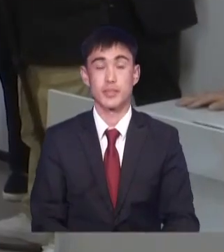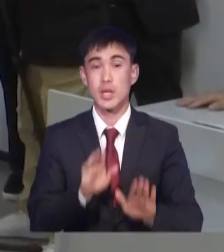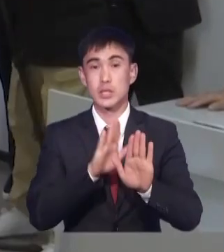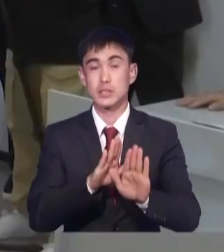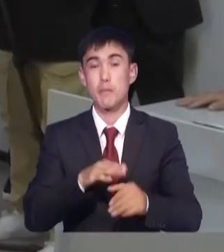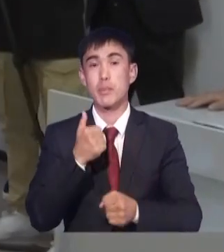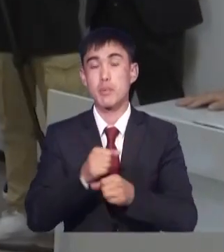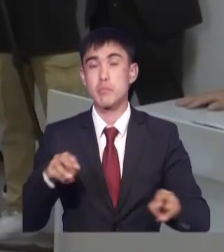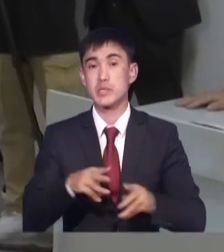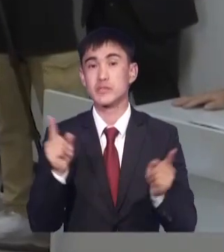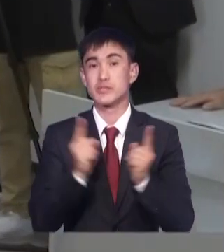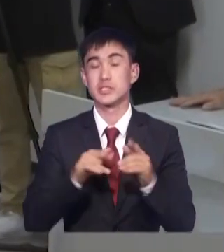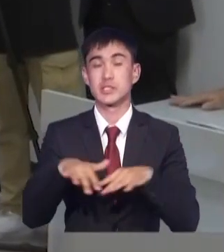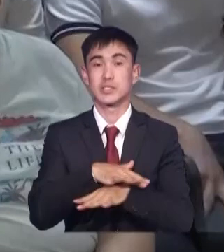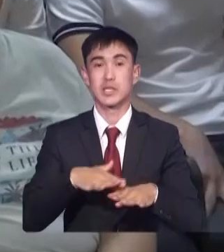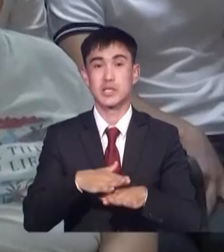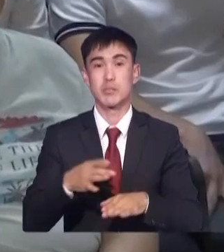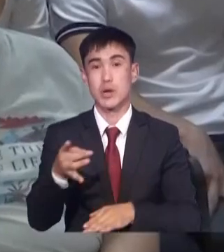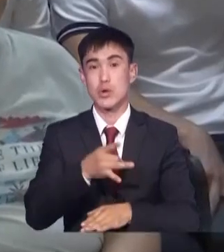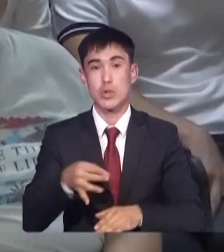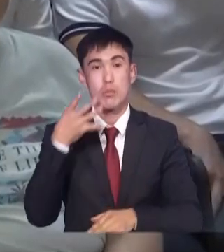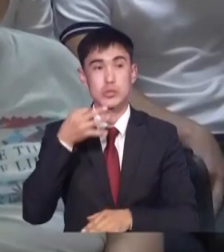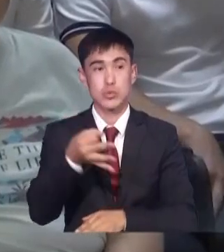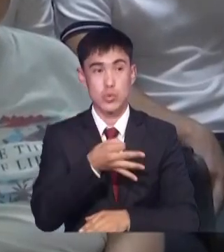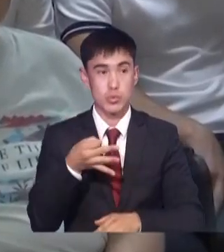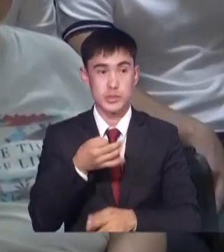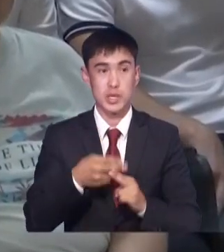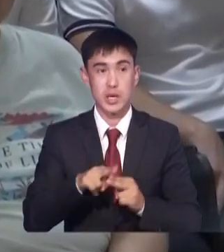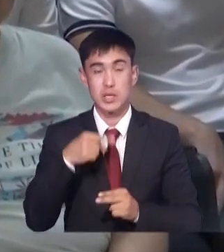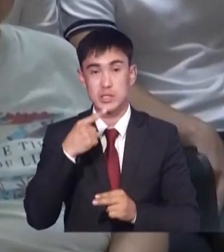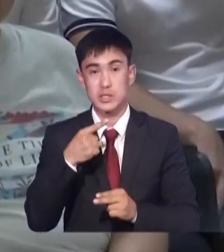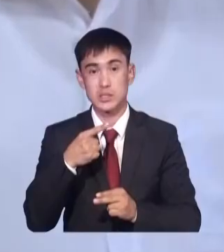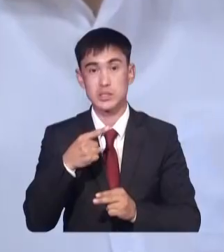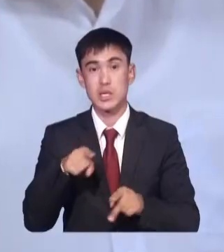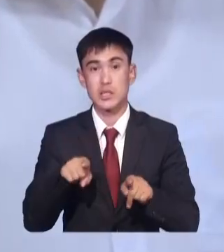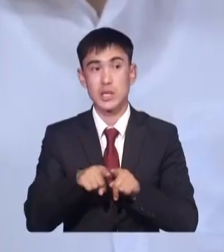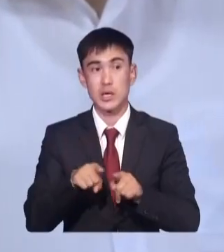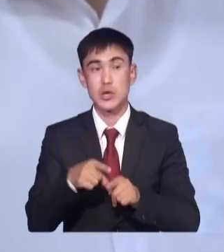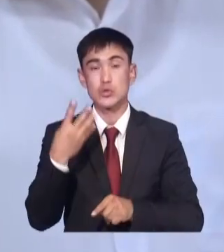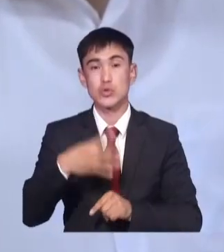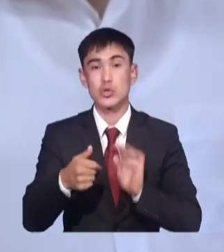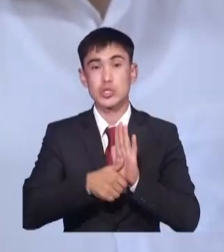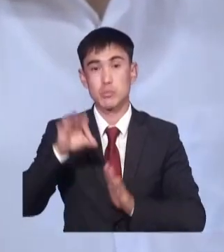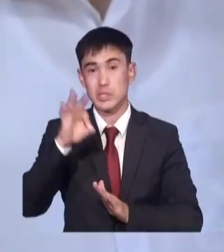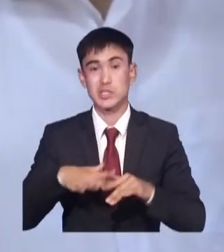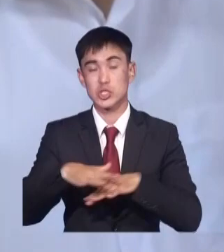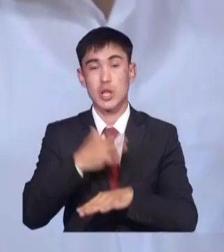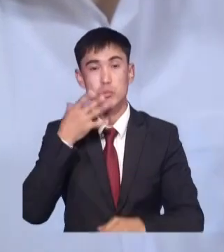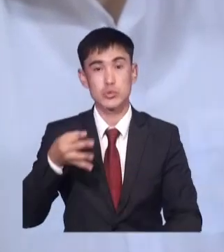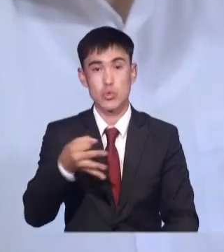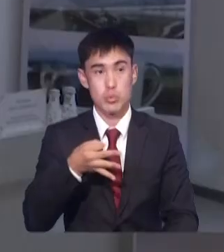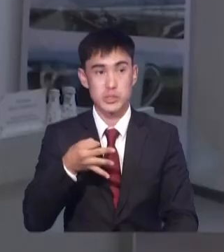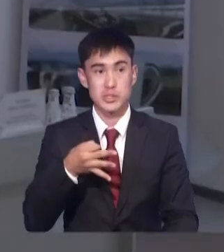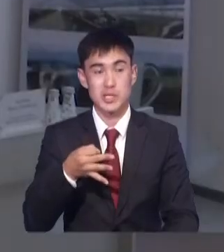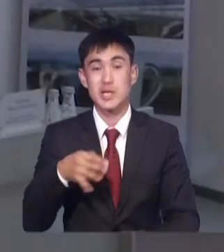Заместитель премьер-министра встретилась и с населением ряда районов Алматинской области. Как оказалось, заработок около 46% жителей Алматинской области